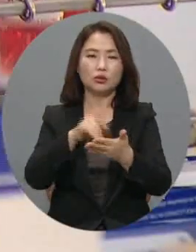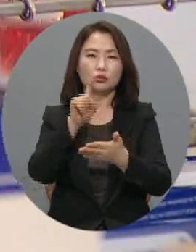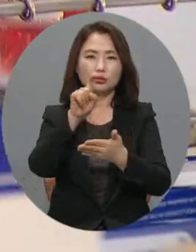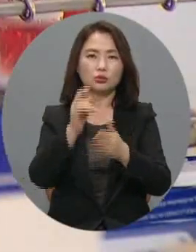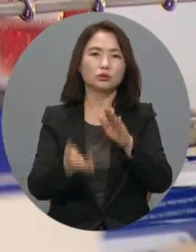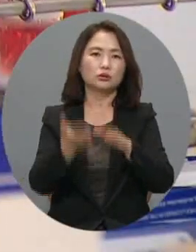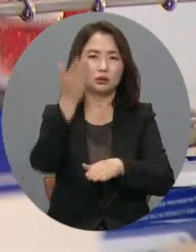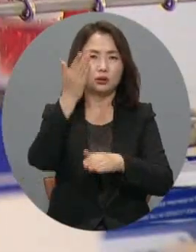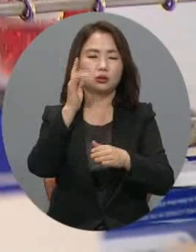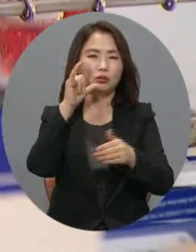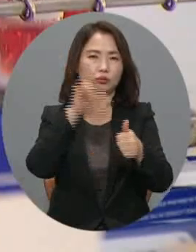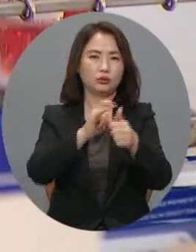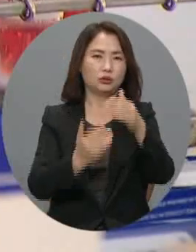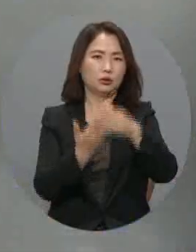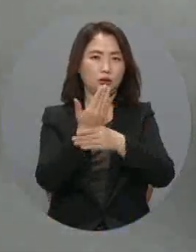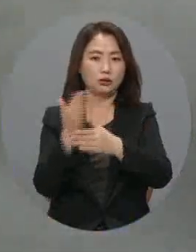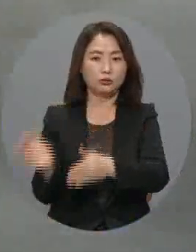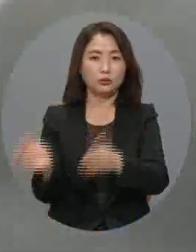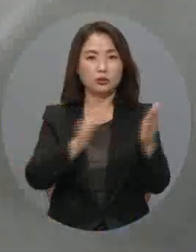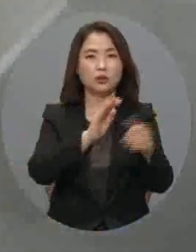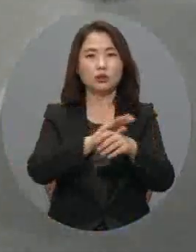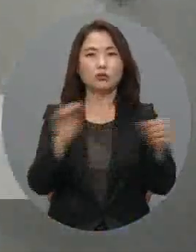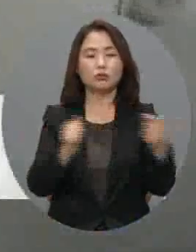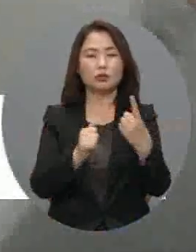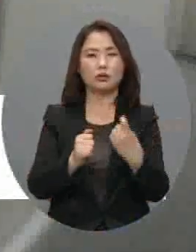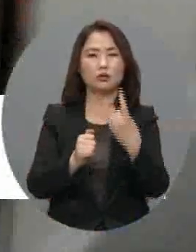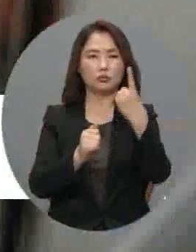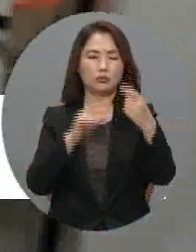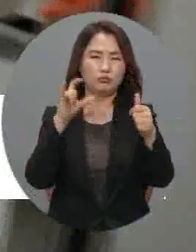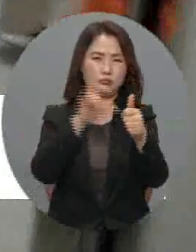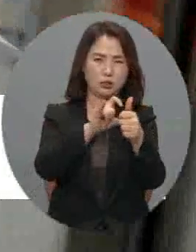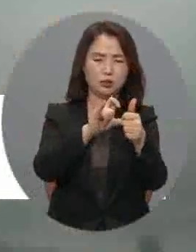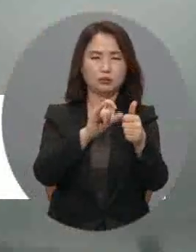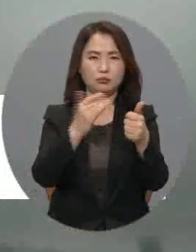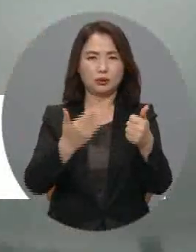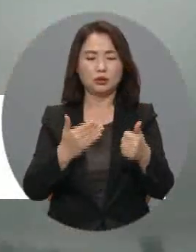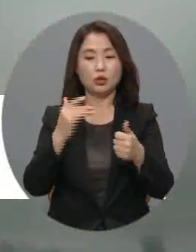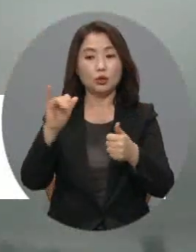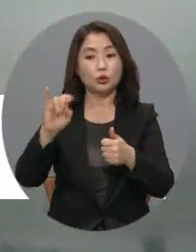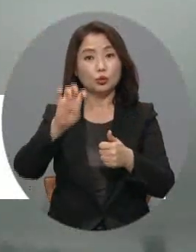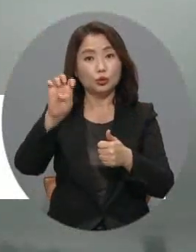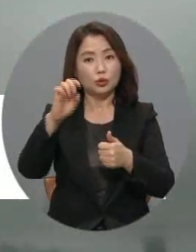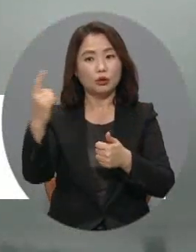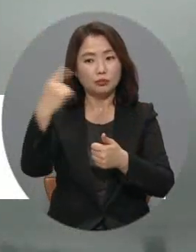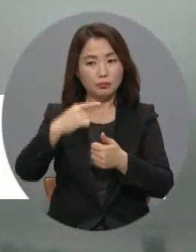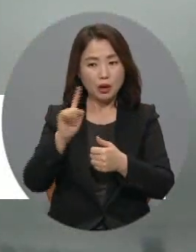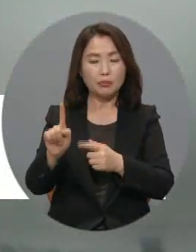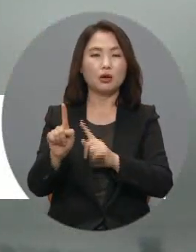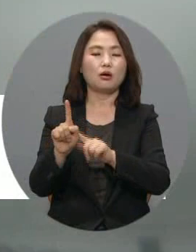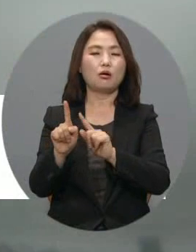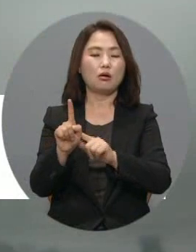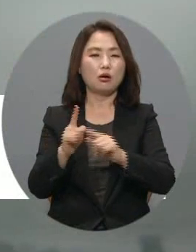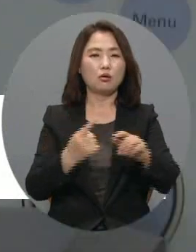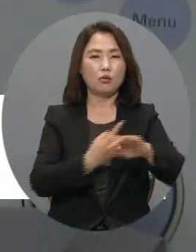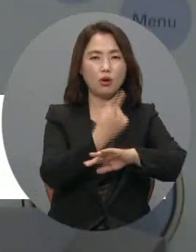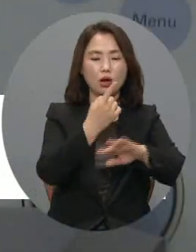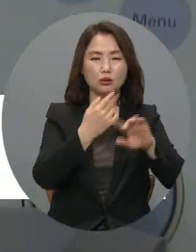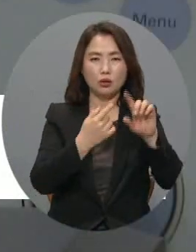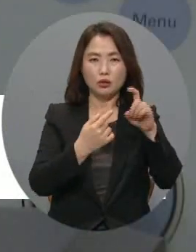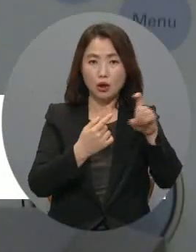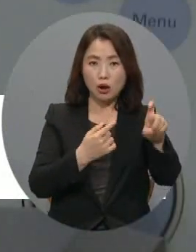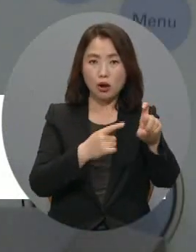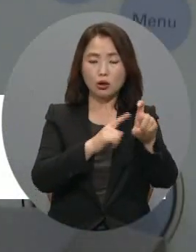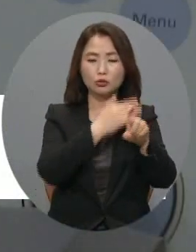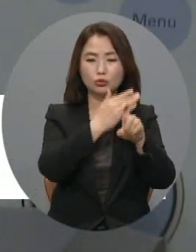나온겁니다 경북 에서도 11명의 환자가 더 나왔는데 유럽에서 입국한 1명을 제외하고 지역 감염